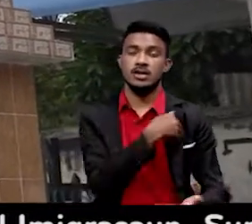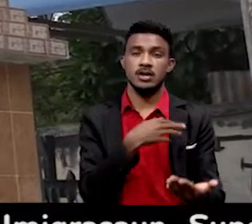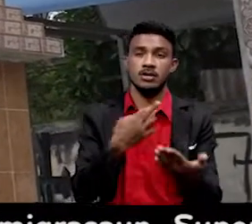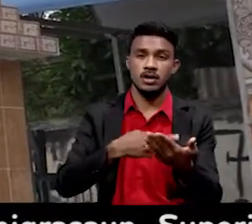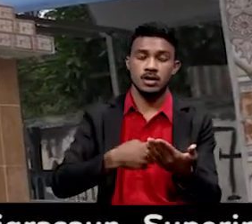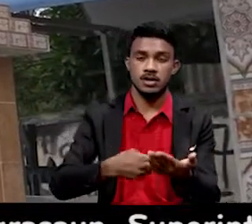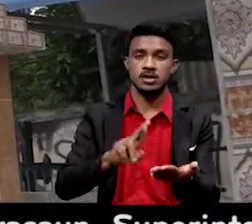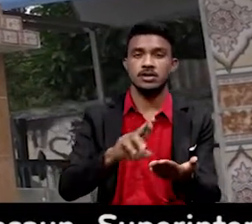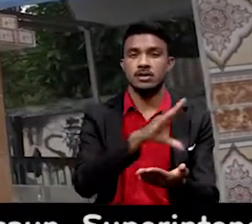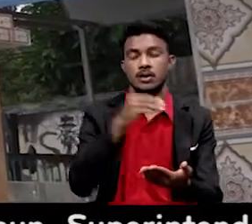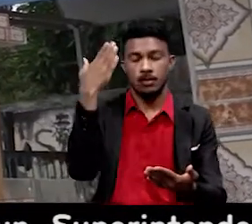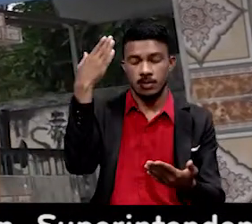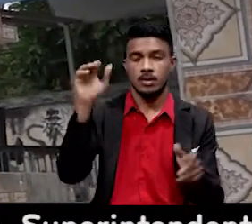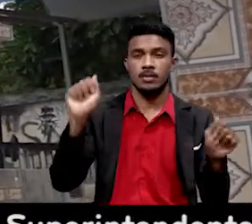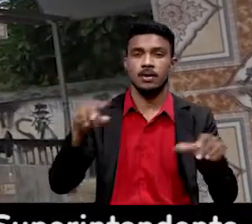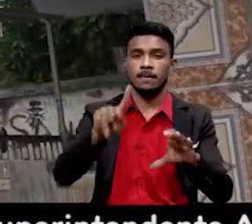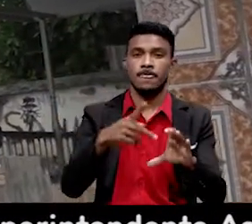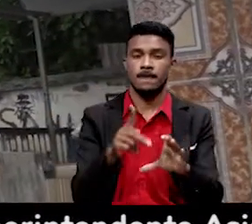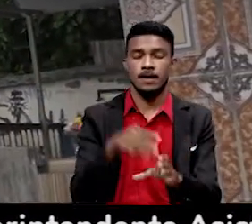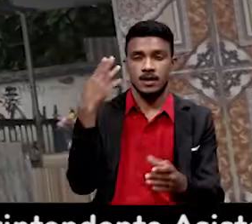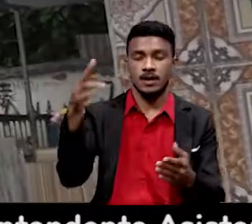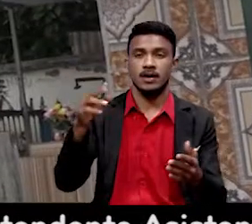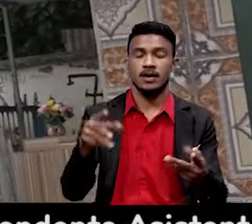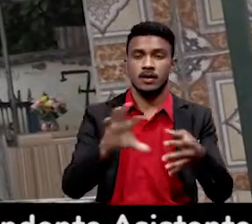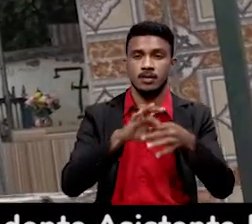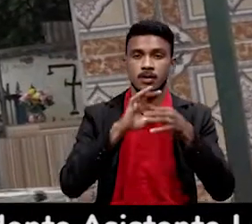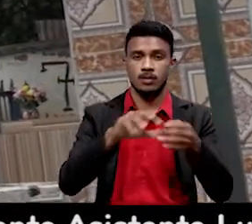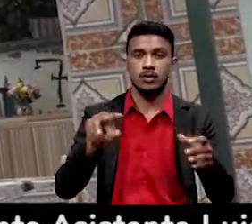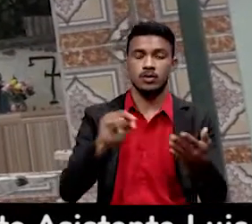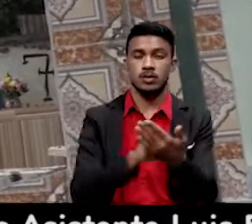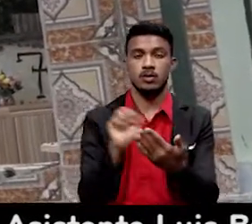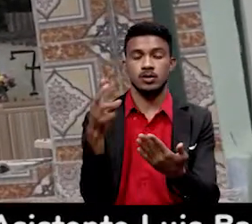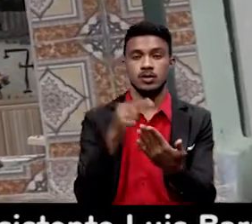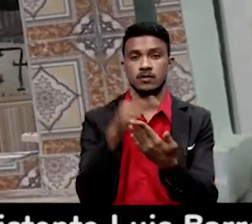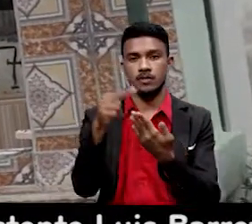non resista e comitê 12 de novembro.